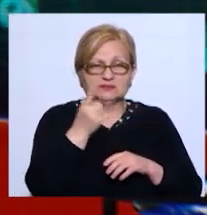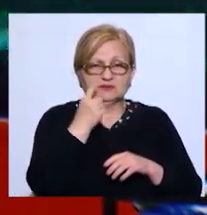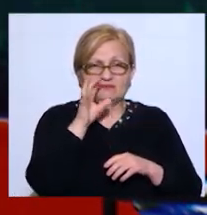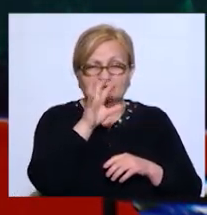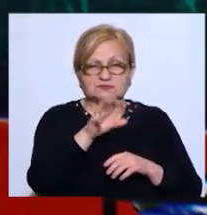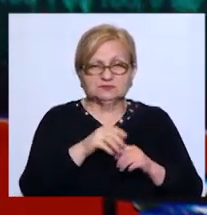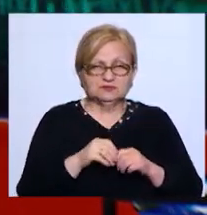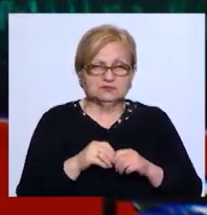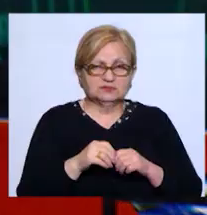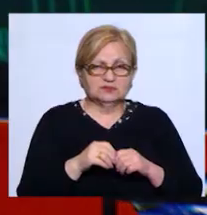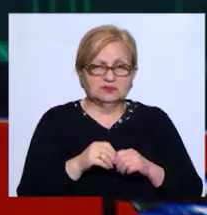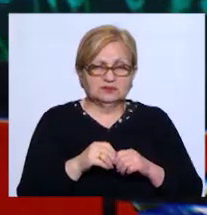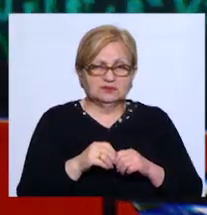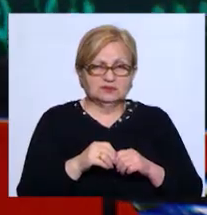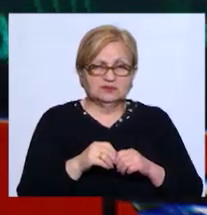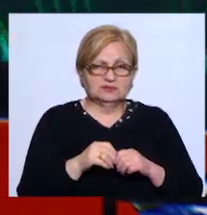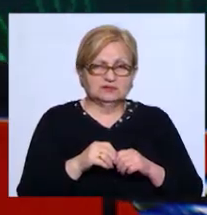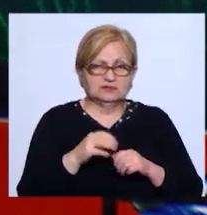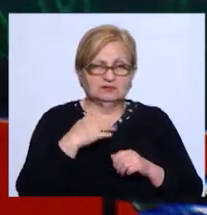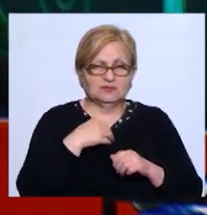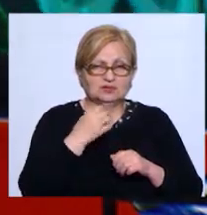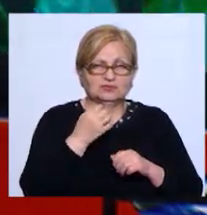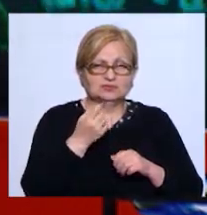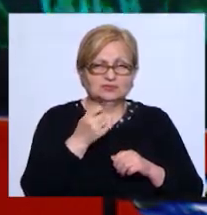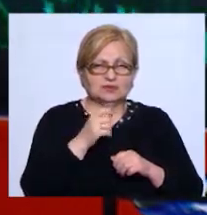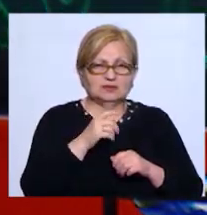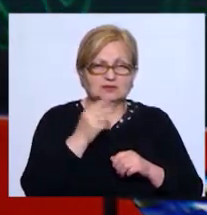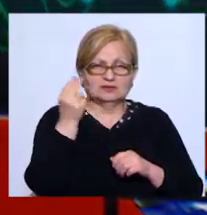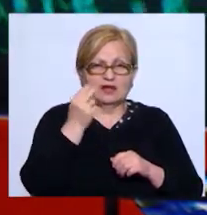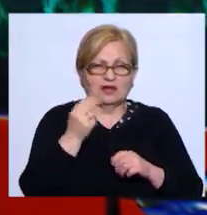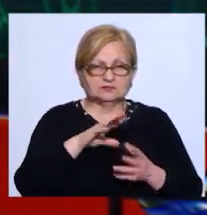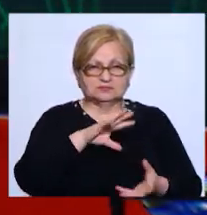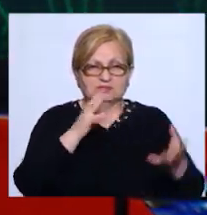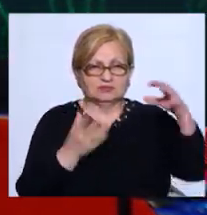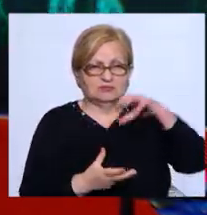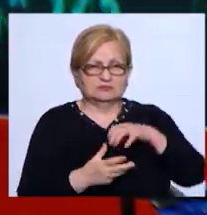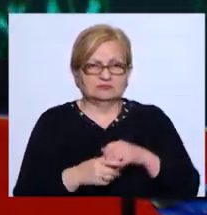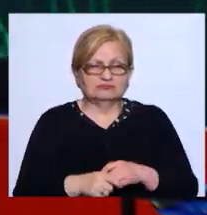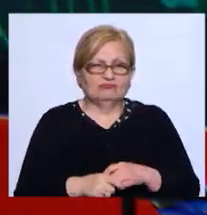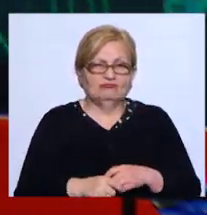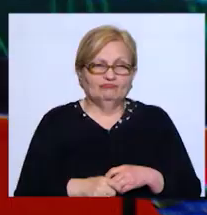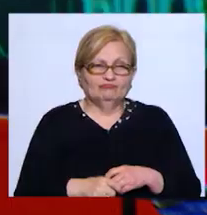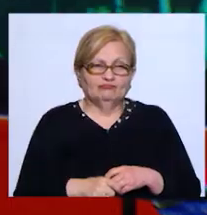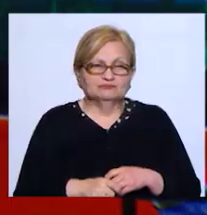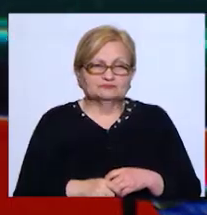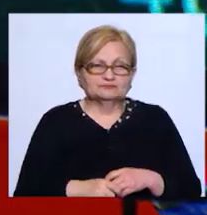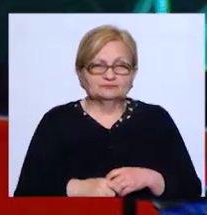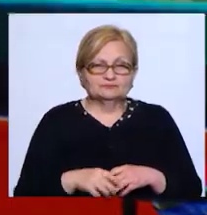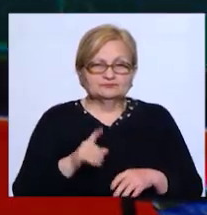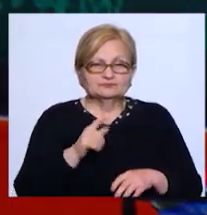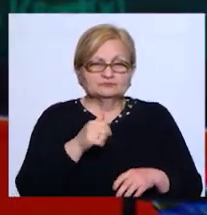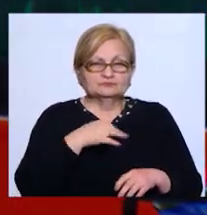ბებიას, უბრალოდ მე ამოვაყირავებ ნახას, ნახატს და აი ასე გაჩვენებთ. ესე იგი, როგორც